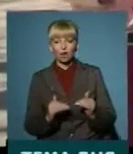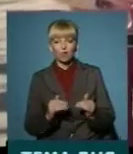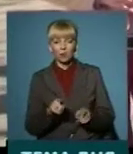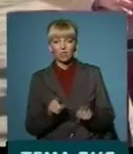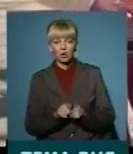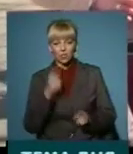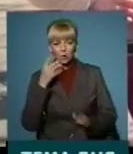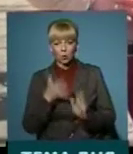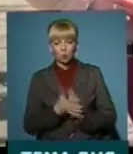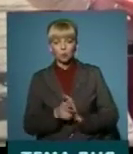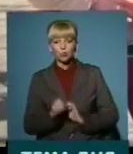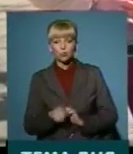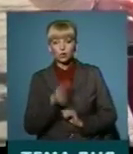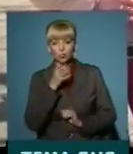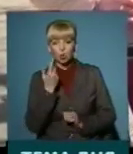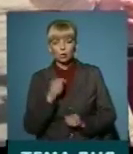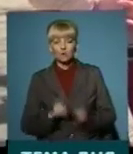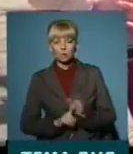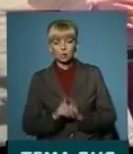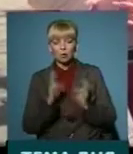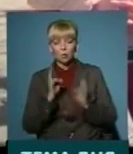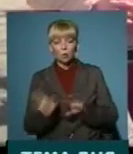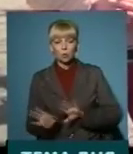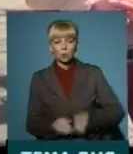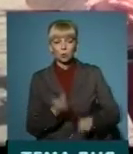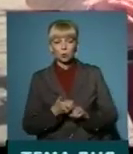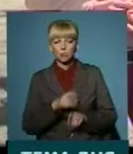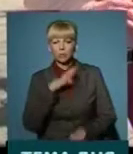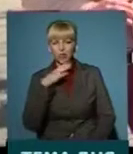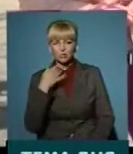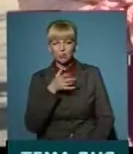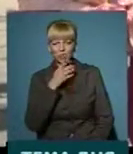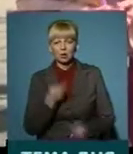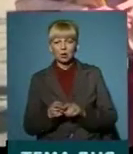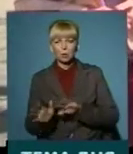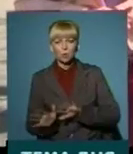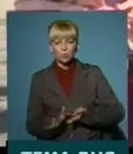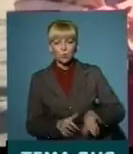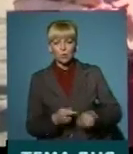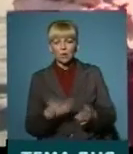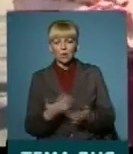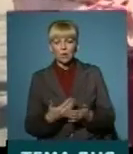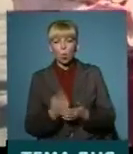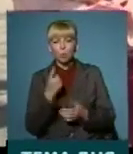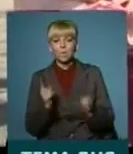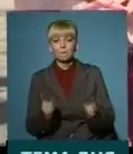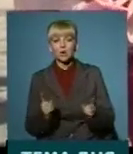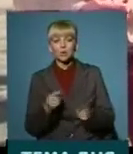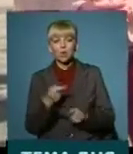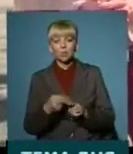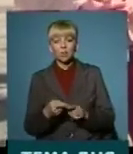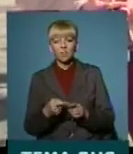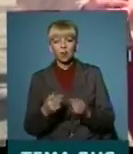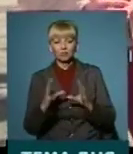розуміти, що з того часу, коли відбулася аварія, вже пройшло досить багато часу. Це пройшов якраз приблизно один період напіврозпаду